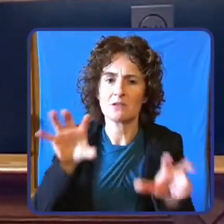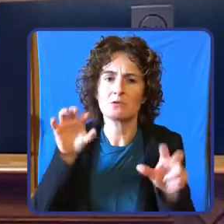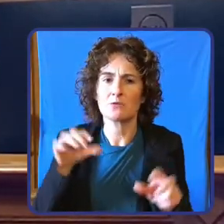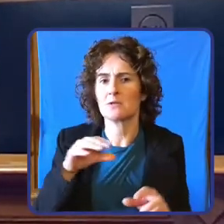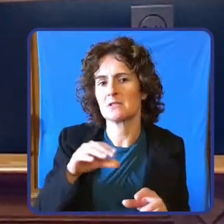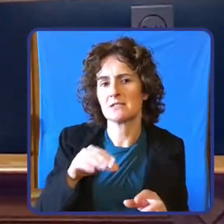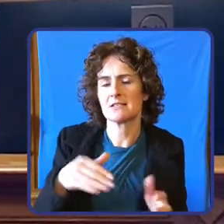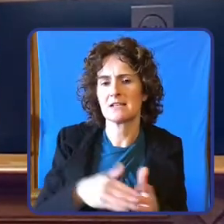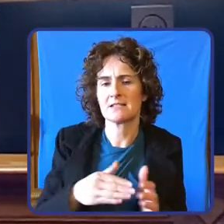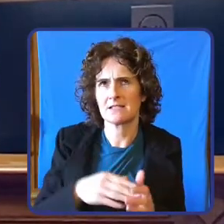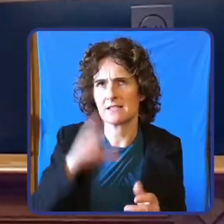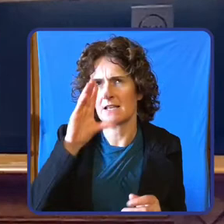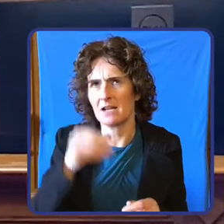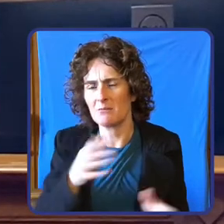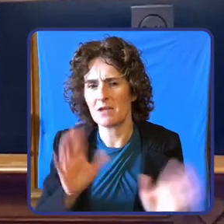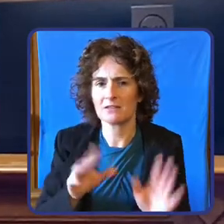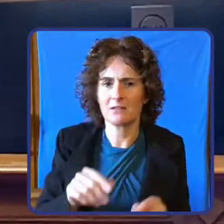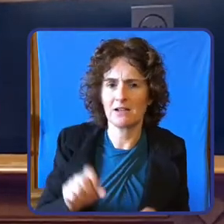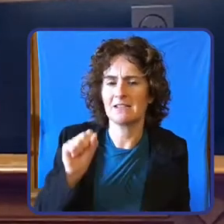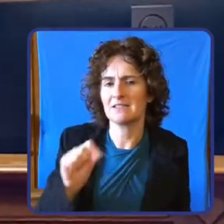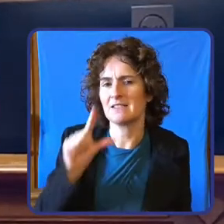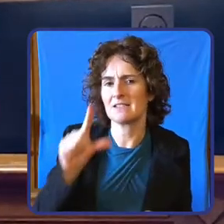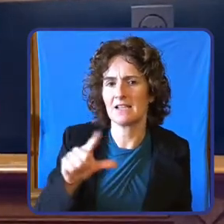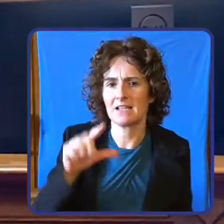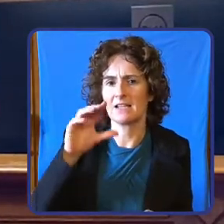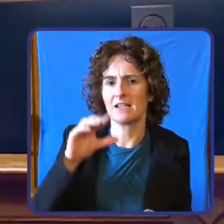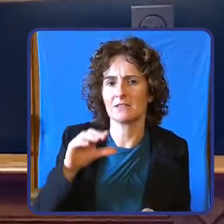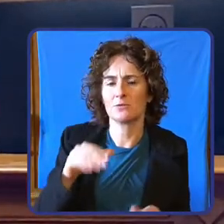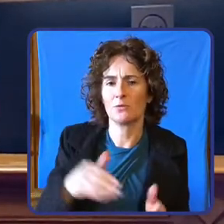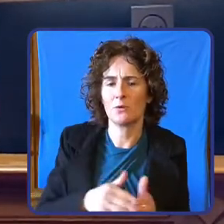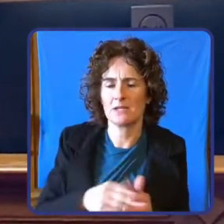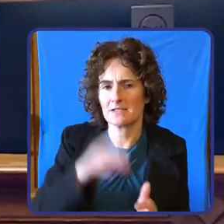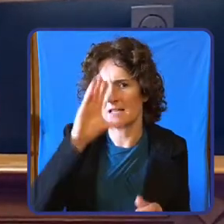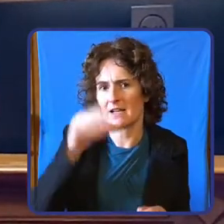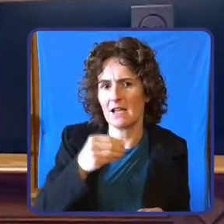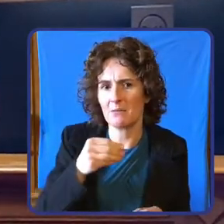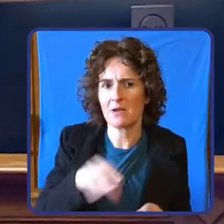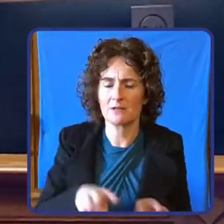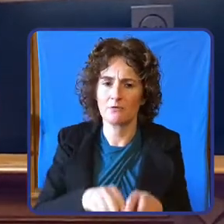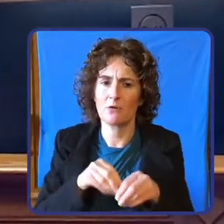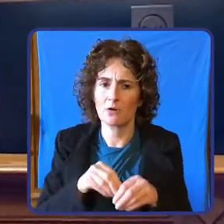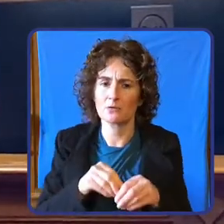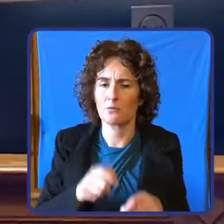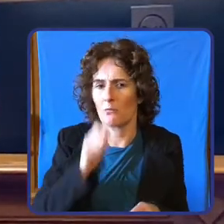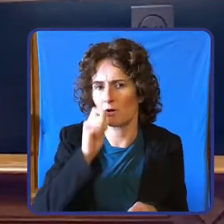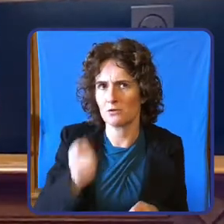volna be, azt hiszem 12 ezeret fogadtunk be, az összes többi ment tovább nyugatra, nem maradt itt. Tehát